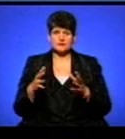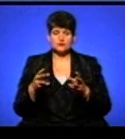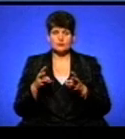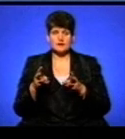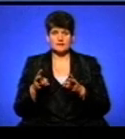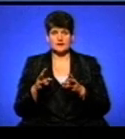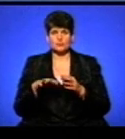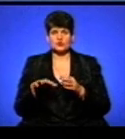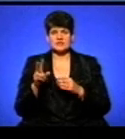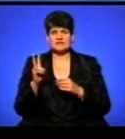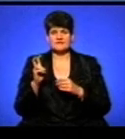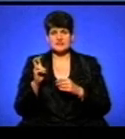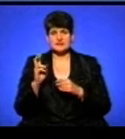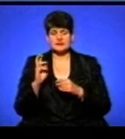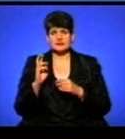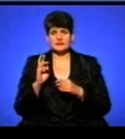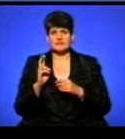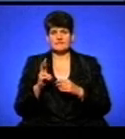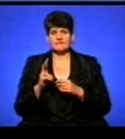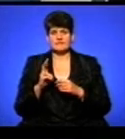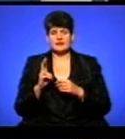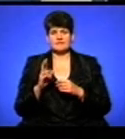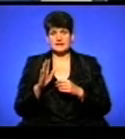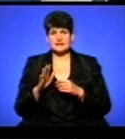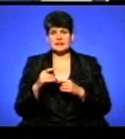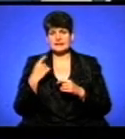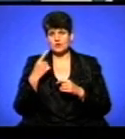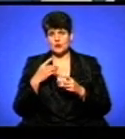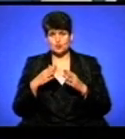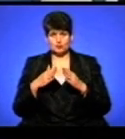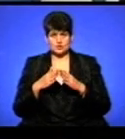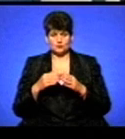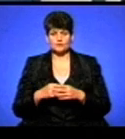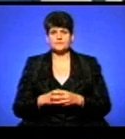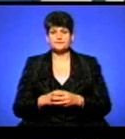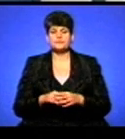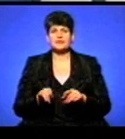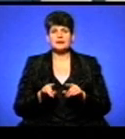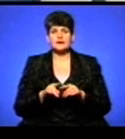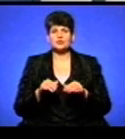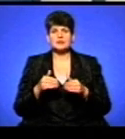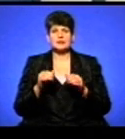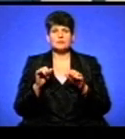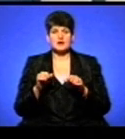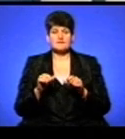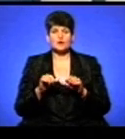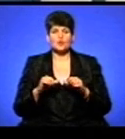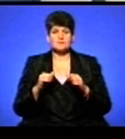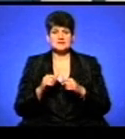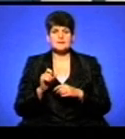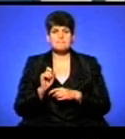опалювальна площа 200 квадратів для індивідуального будинку. Також дано право комісіям